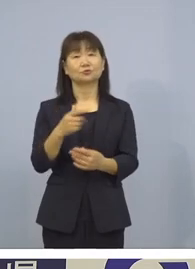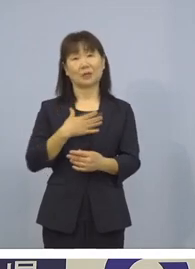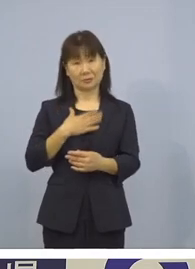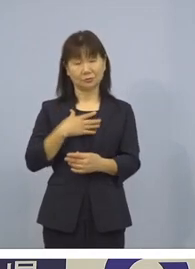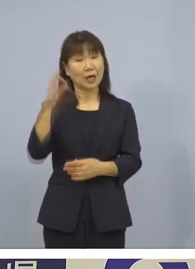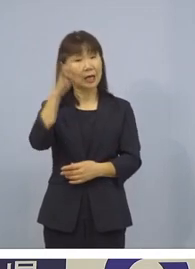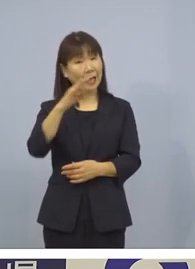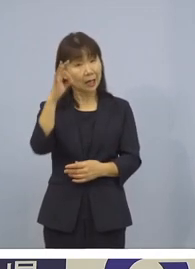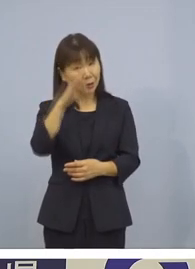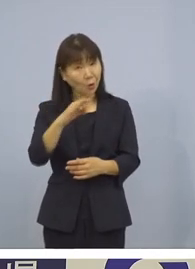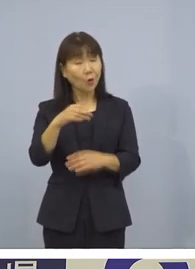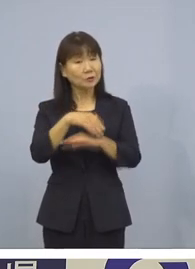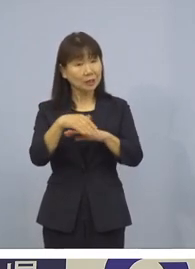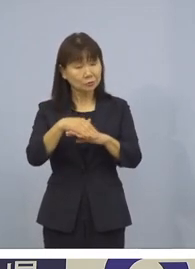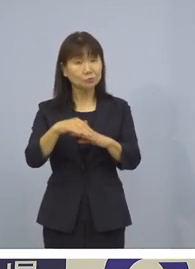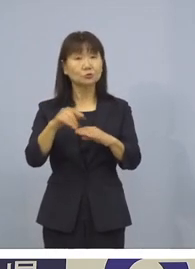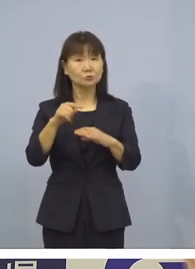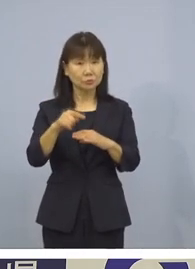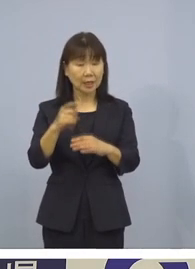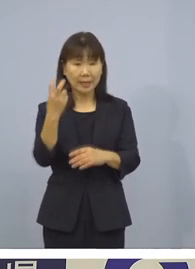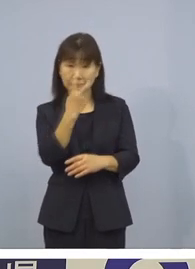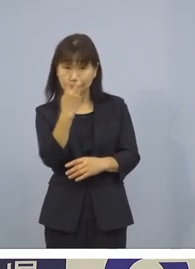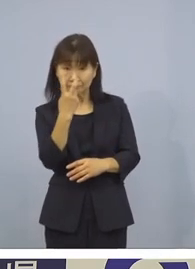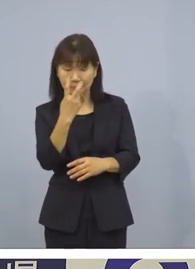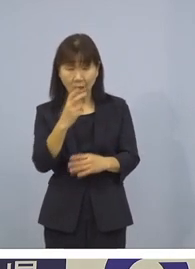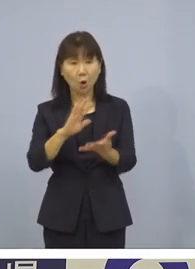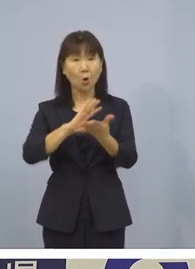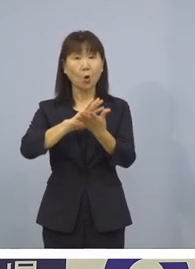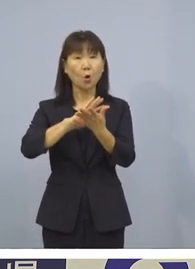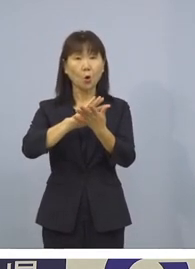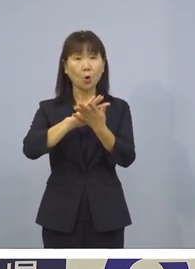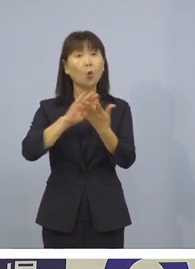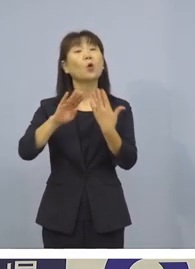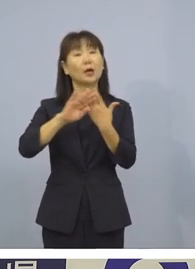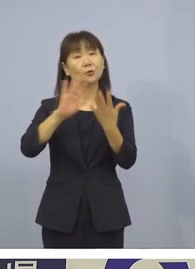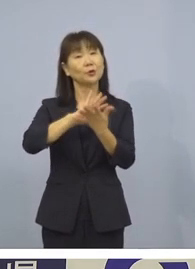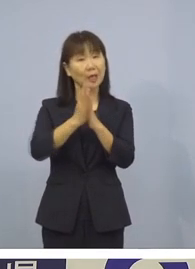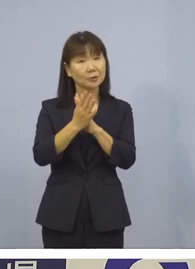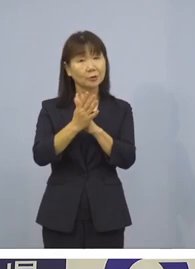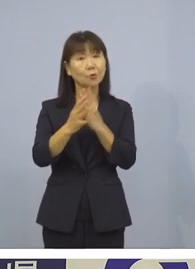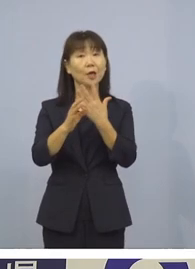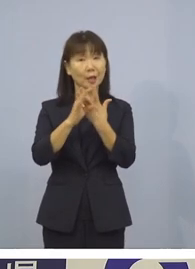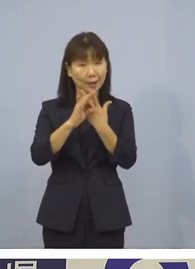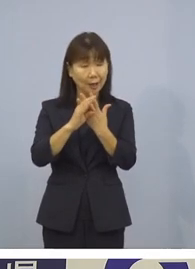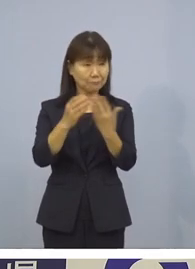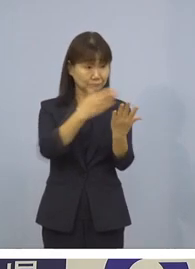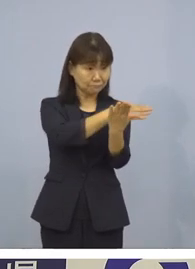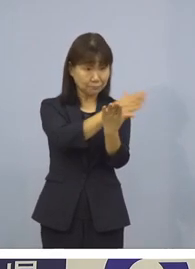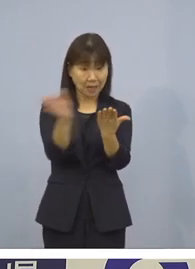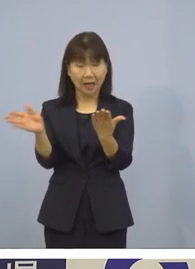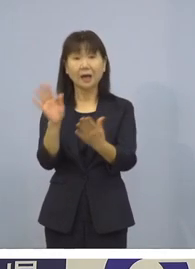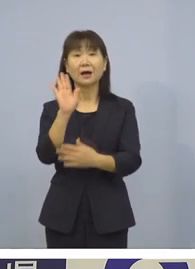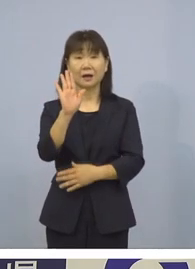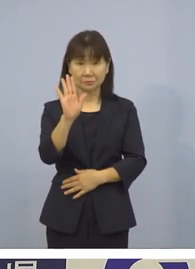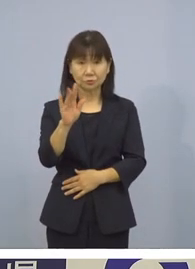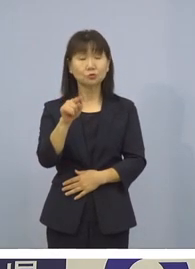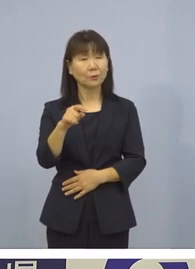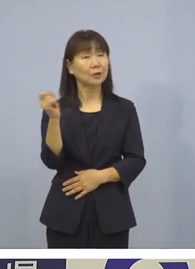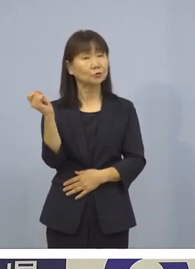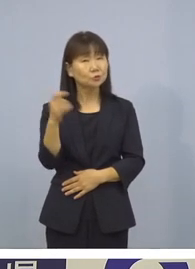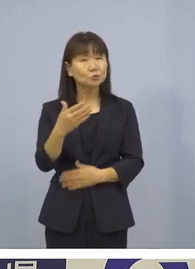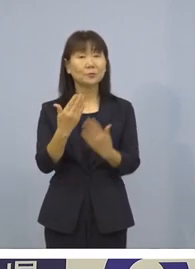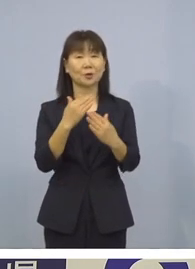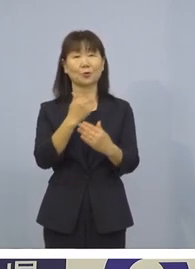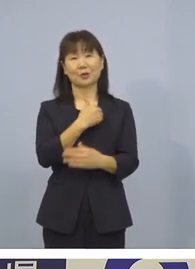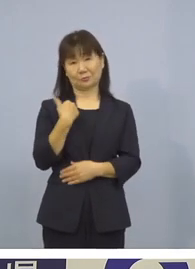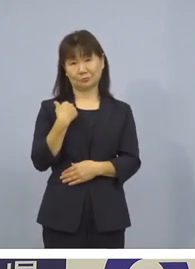すぐ他の県のですね、いろんな事例がボーって出てきますよ。こんなのもすぐ勉強できるんですよ。でもそれをしない